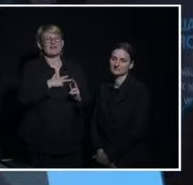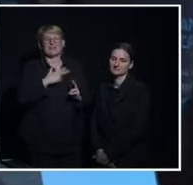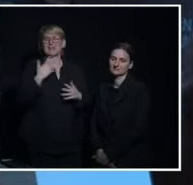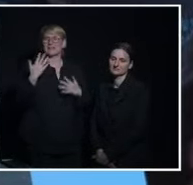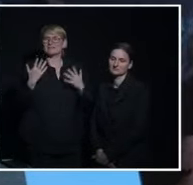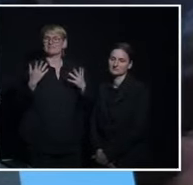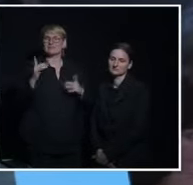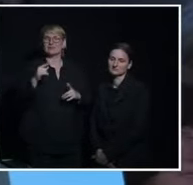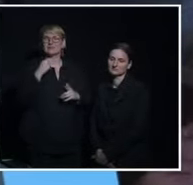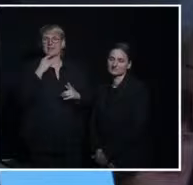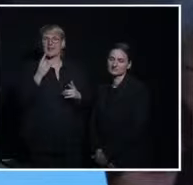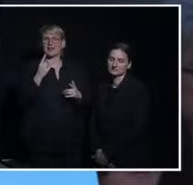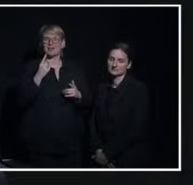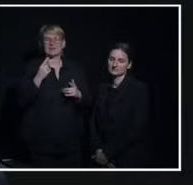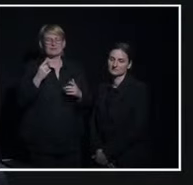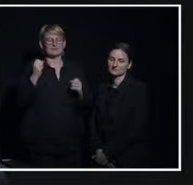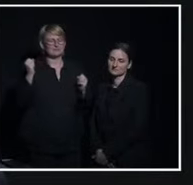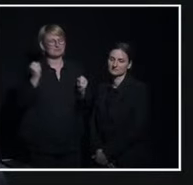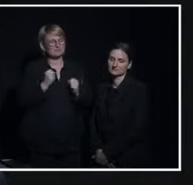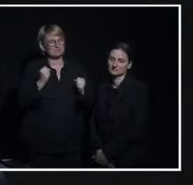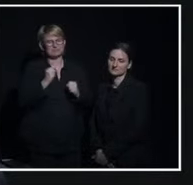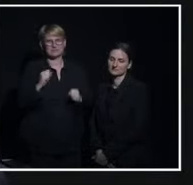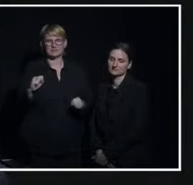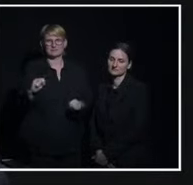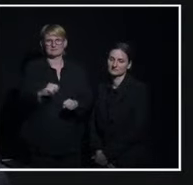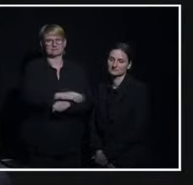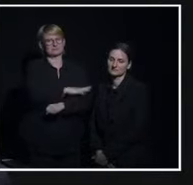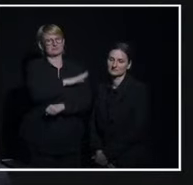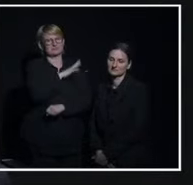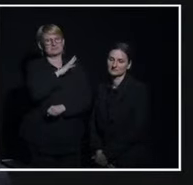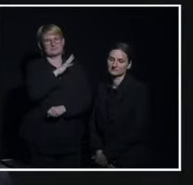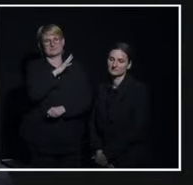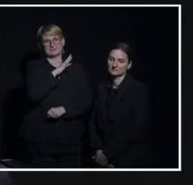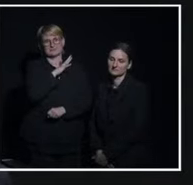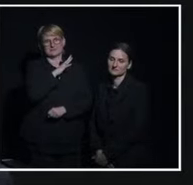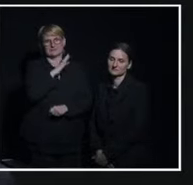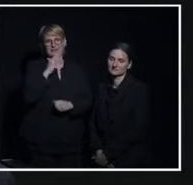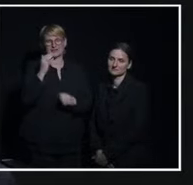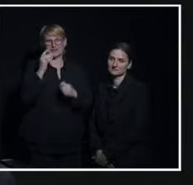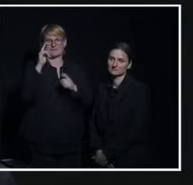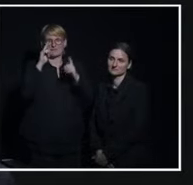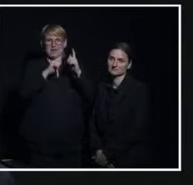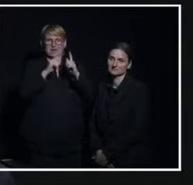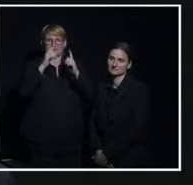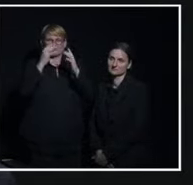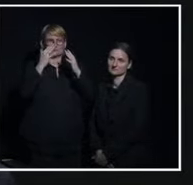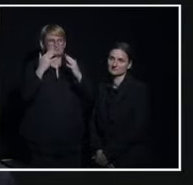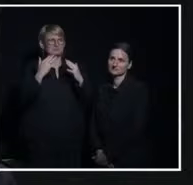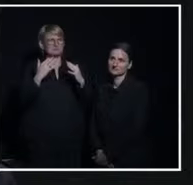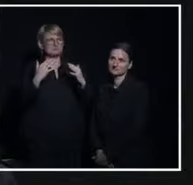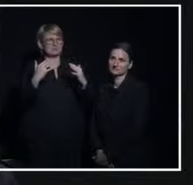ja, zutiefst berührt, was hier an Menschen nun